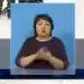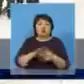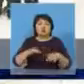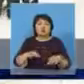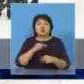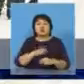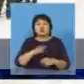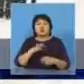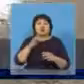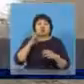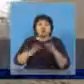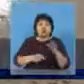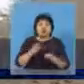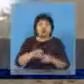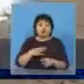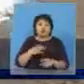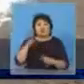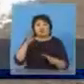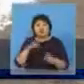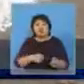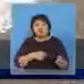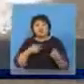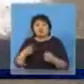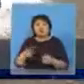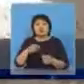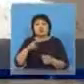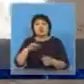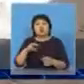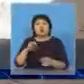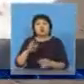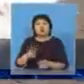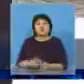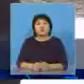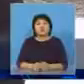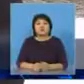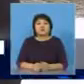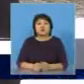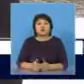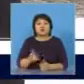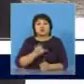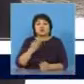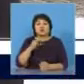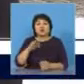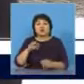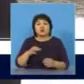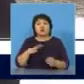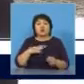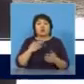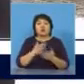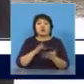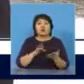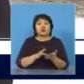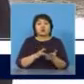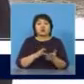техника работает днем и ночью. Весь снег вывозится на полигоны. У нас 3 полигона, отметим, по